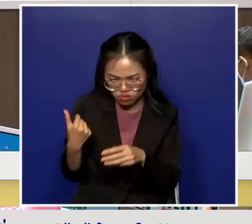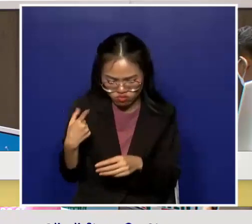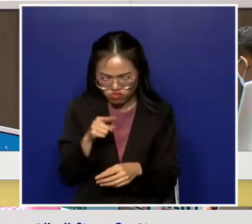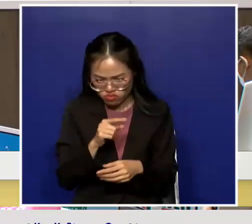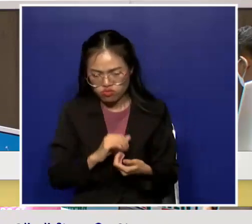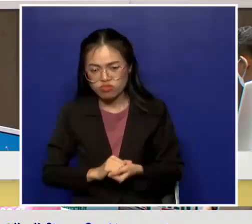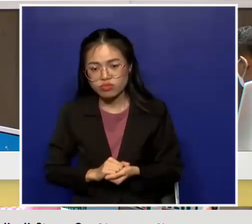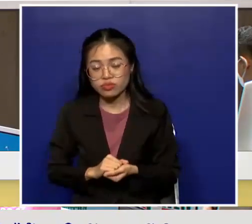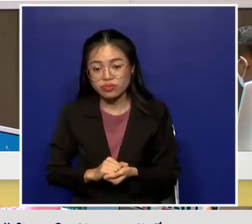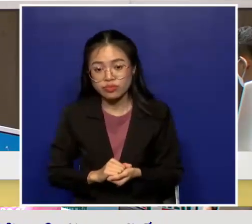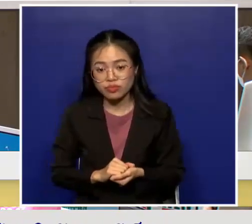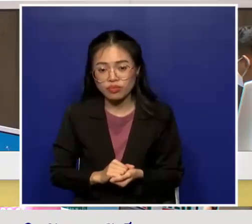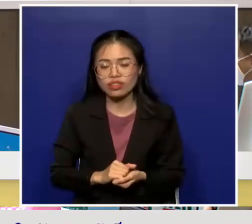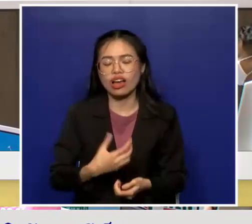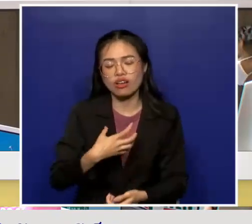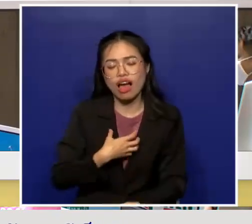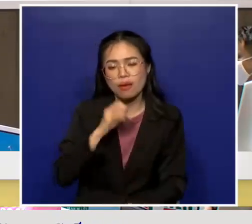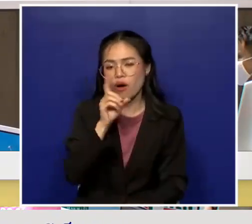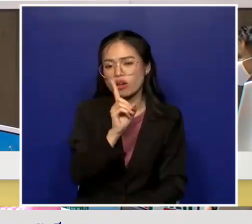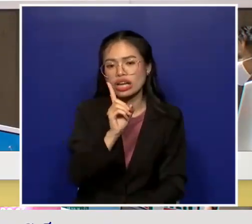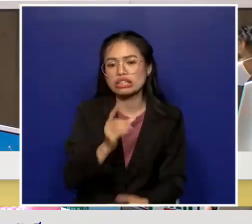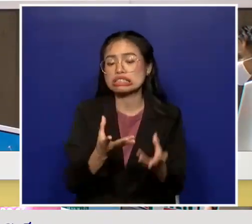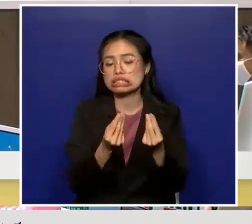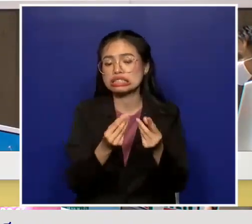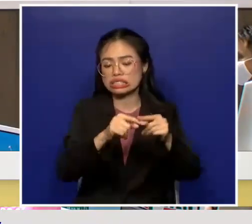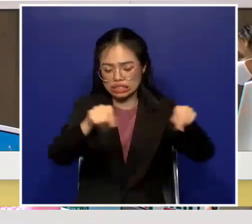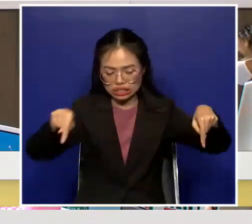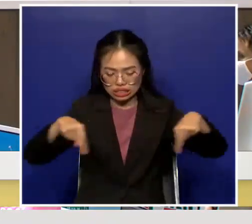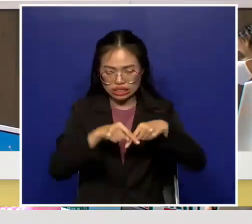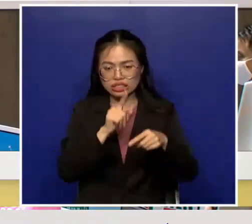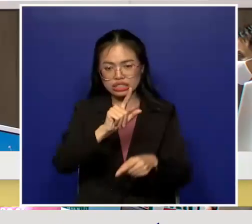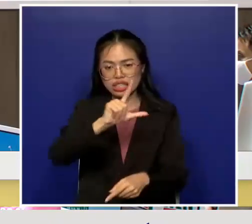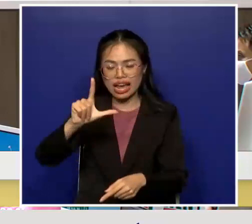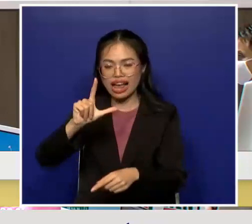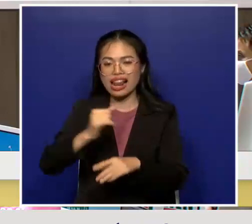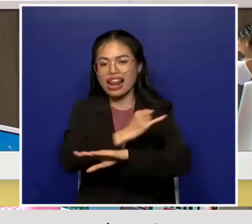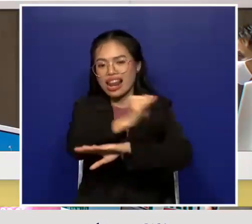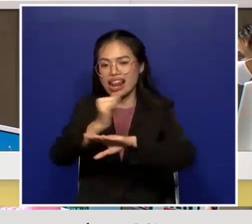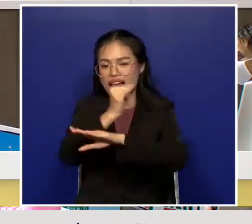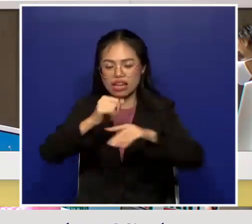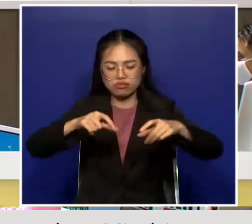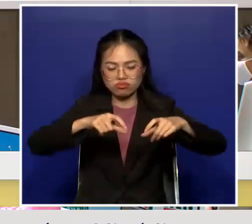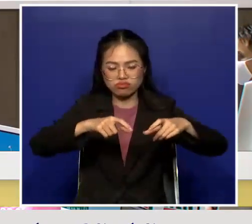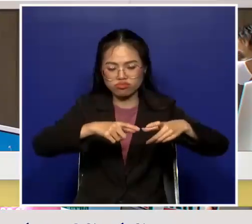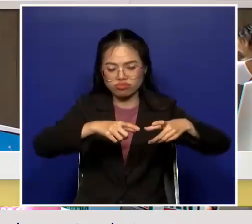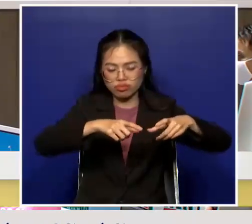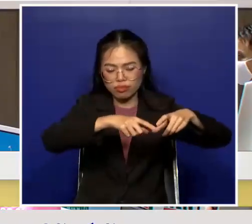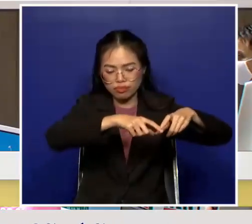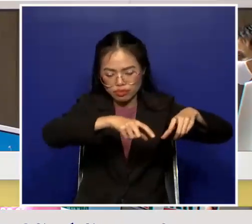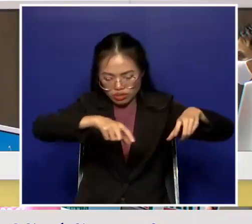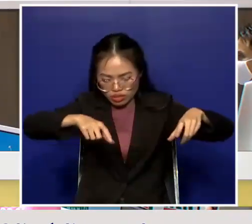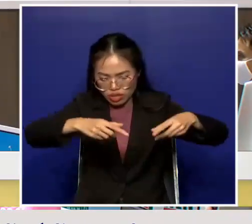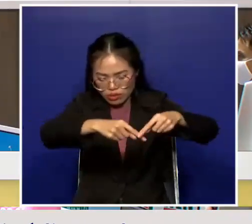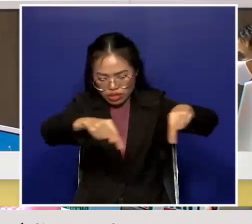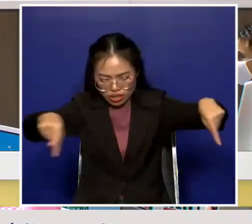นะและสิ่งที่ผมอยากจะบอกคือว่าที่ของเขาเนี่ย1 ล้านไร่เอามาต่อกันเนี่ยระยะทางเท่ากับอะไรรู้ไหมครับ